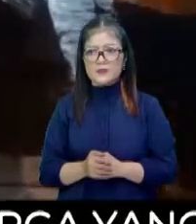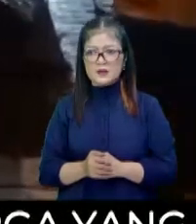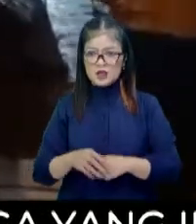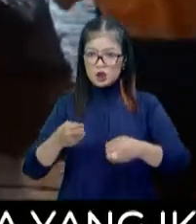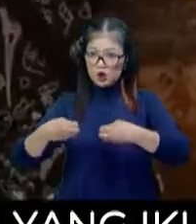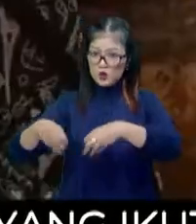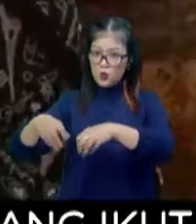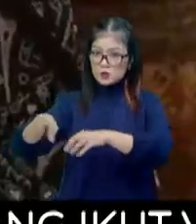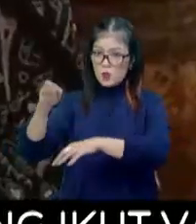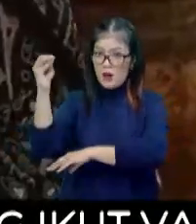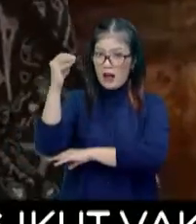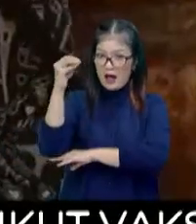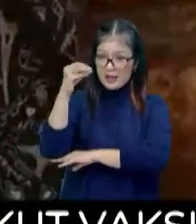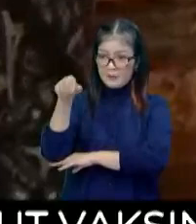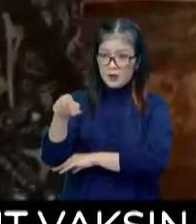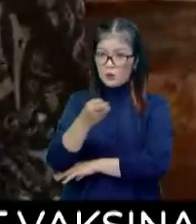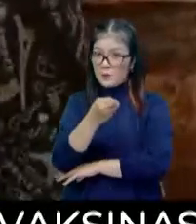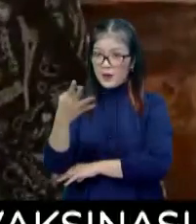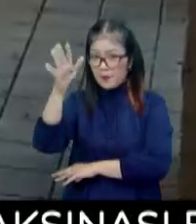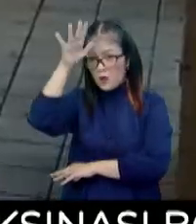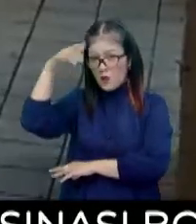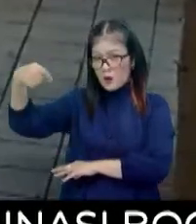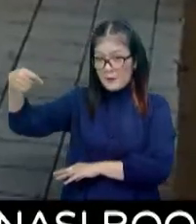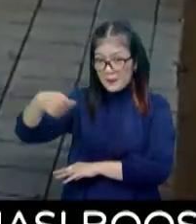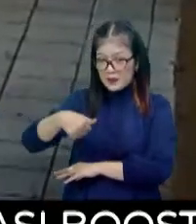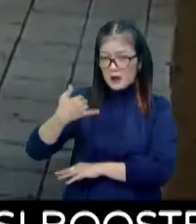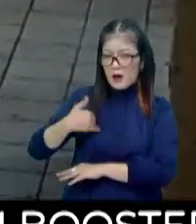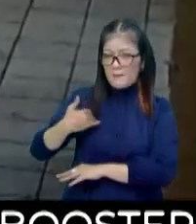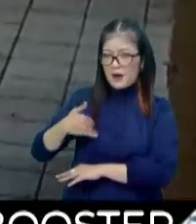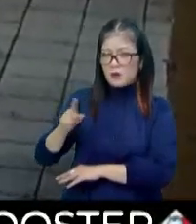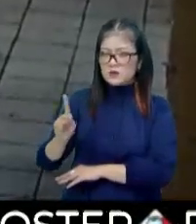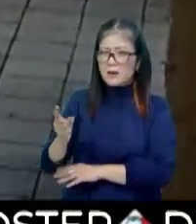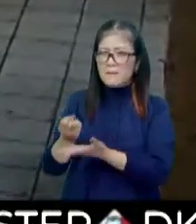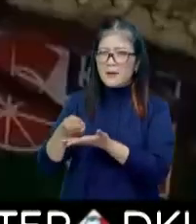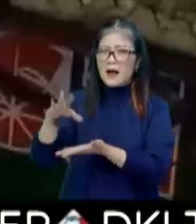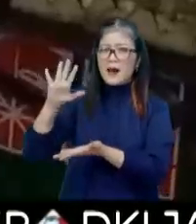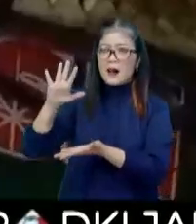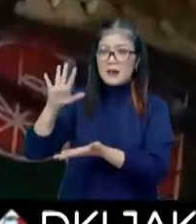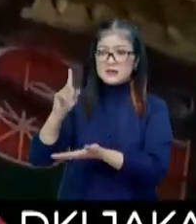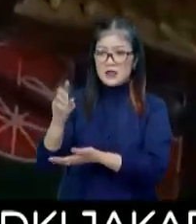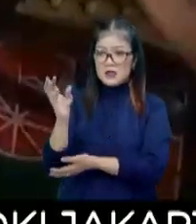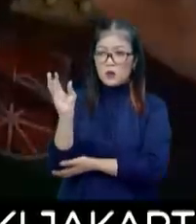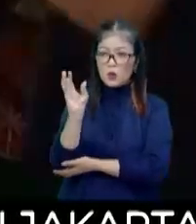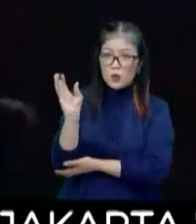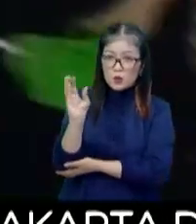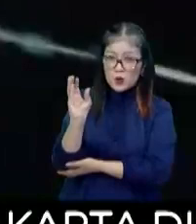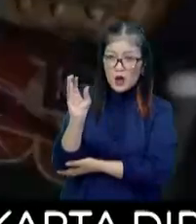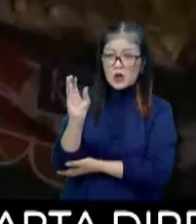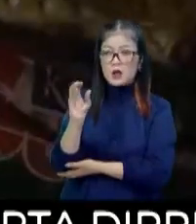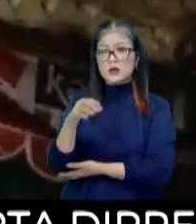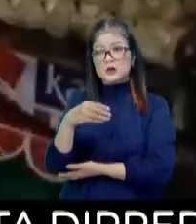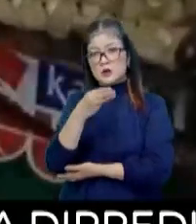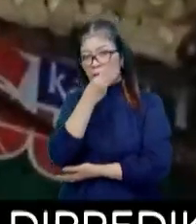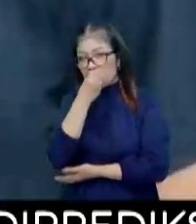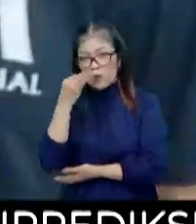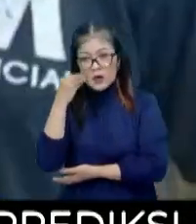ayam potong juga dikeluhkan sejumlah pembeli. Sementara harga telur ayam yang sempat naik di awal bulan puasa lalu, saat ini harganya